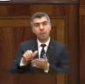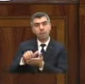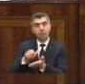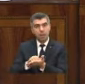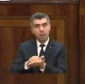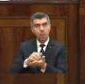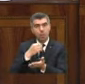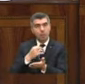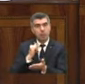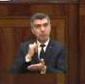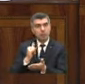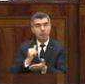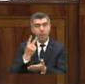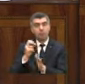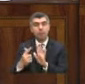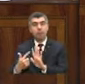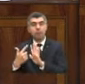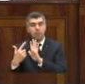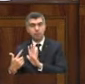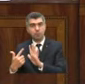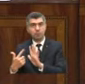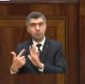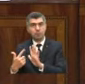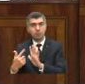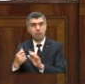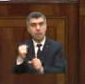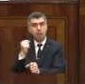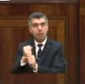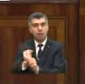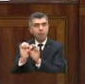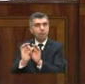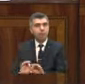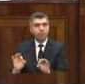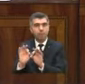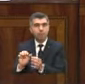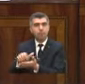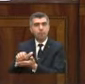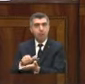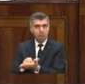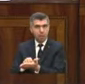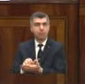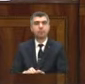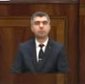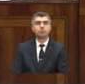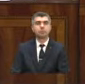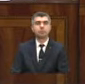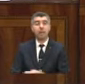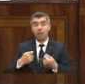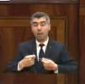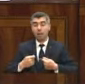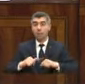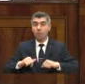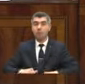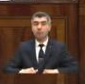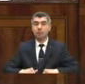الانتباه ديالو، قلنا لهم 2017 قطاع ديالكم ما دار والو مع الفلاحين. الفلاح ما يمكنش سيد الوزير سيد الرئيس نقولوا له